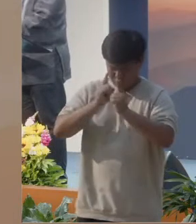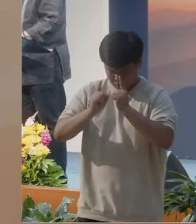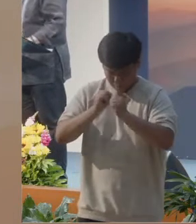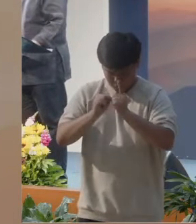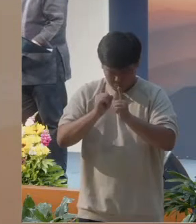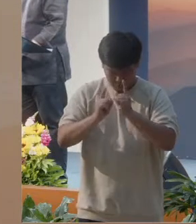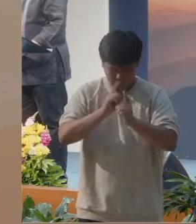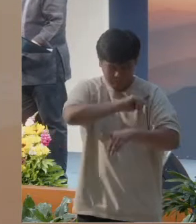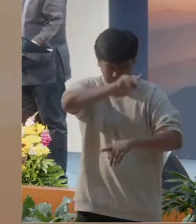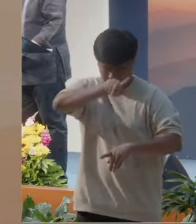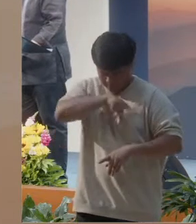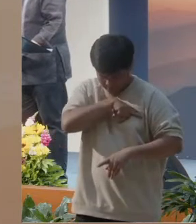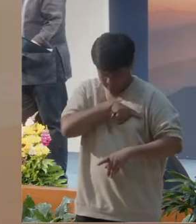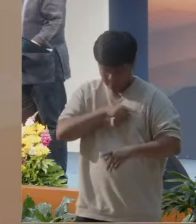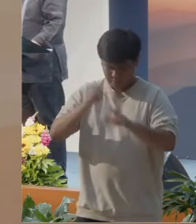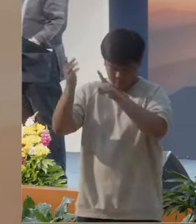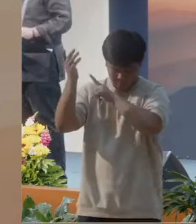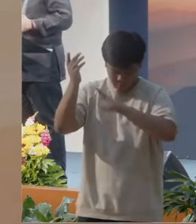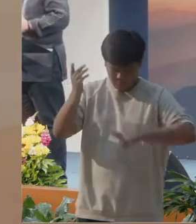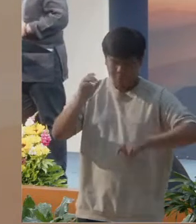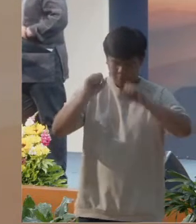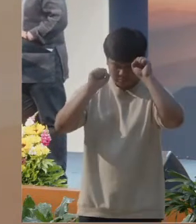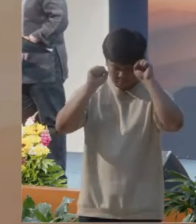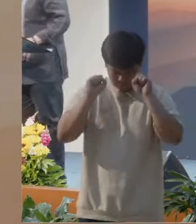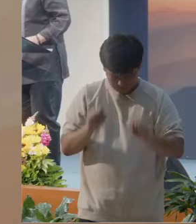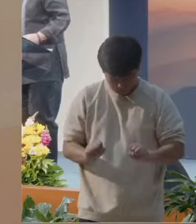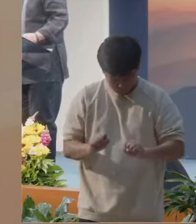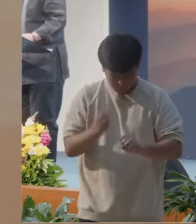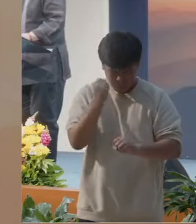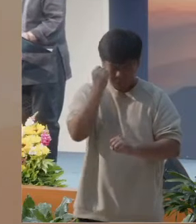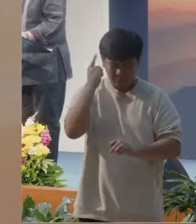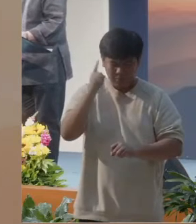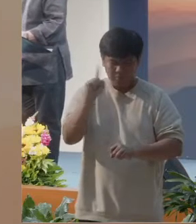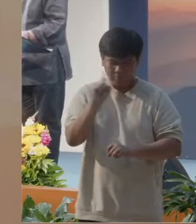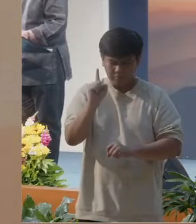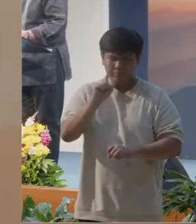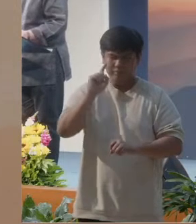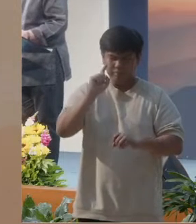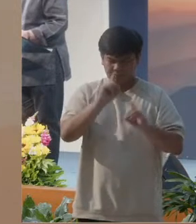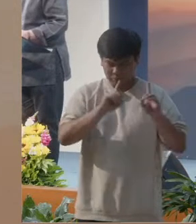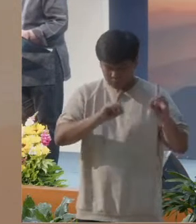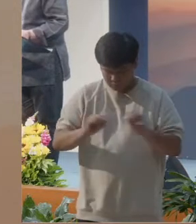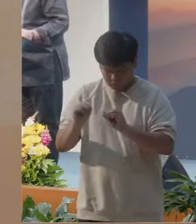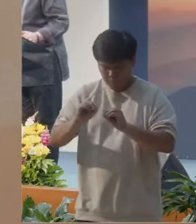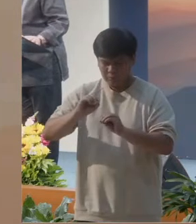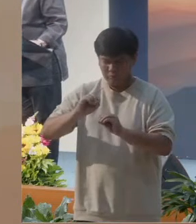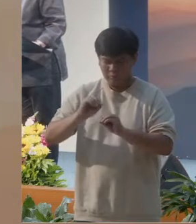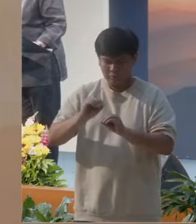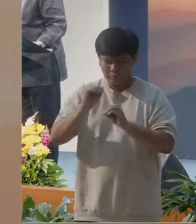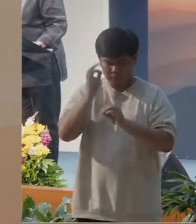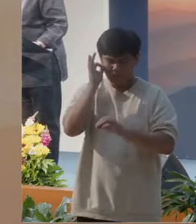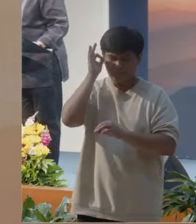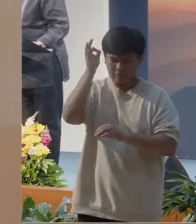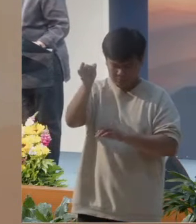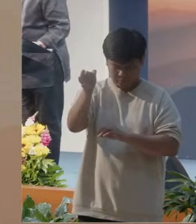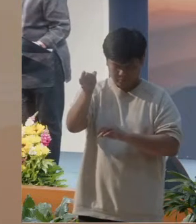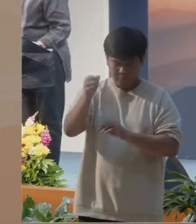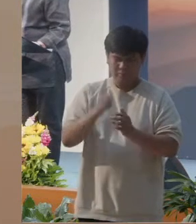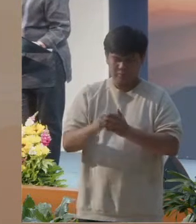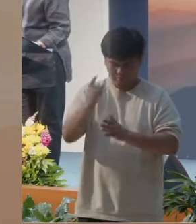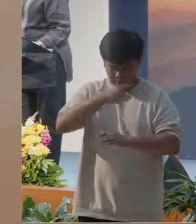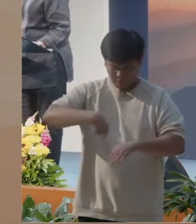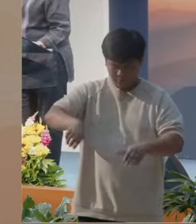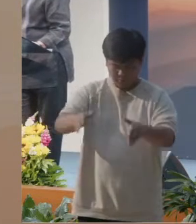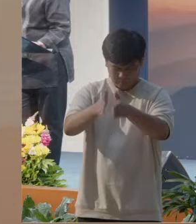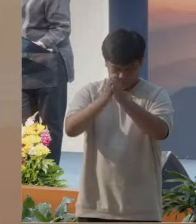Isahan, Panginoon, upang malaman namin kung ano ang aming dapat gagawin sa hinaharap. Ito po ang